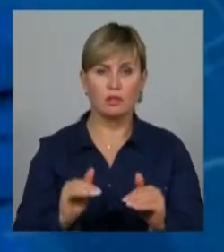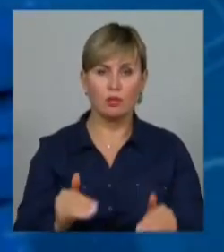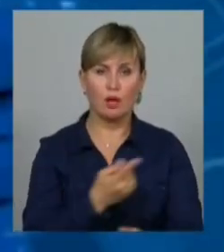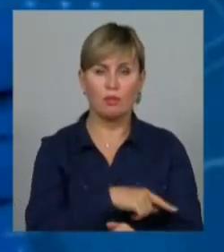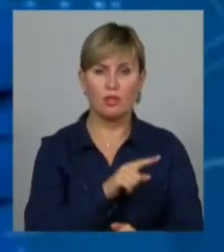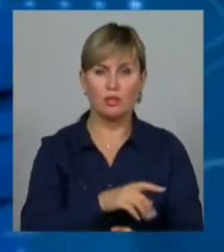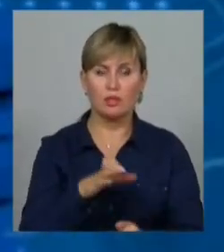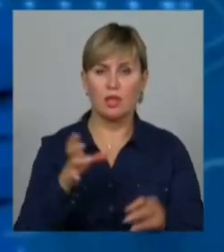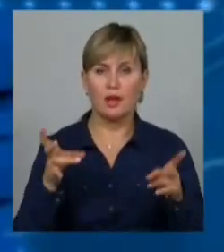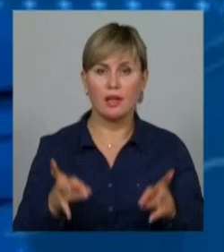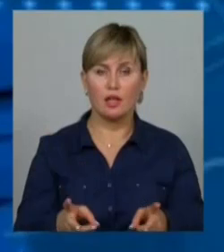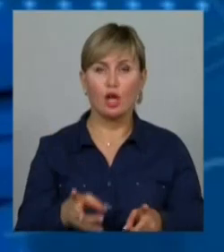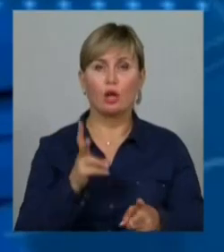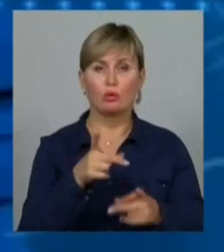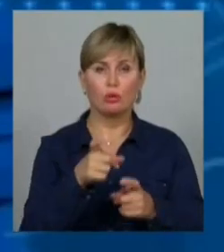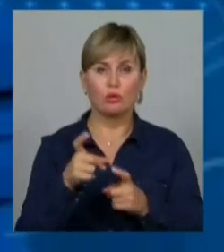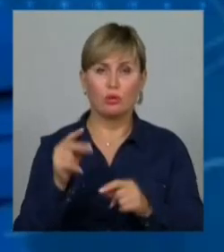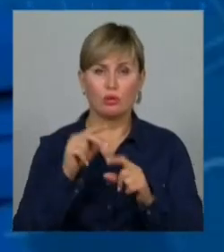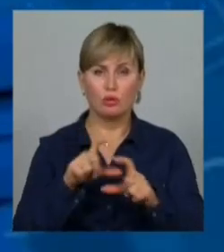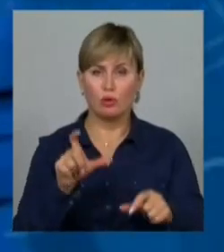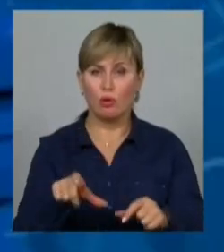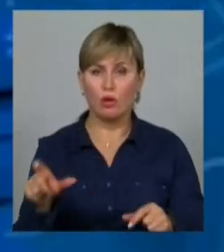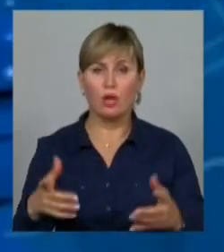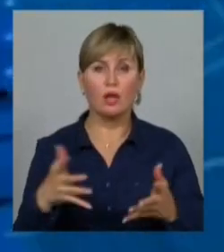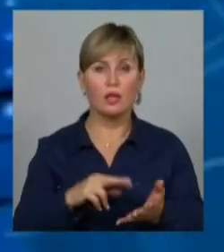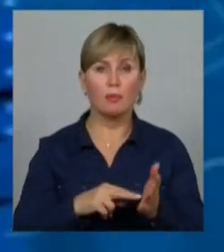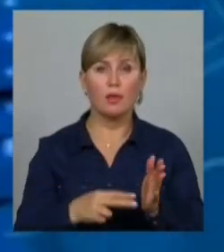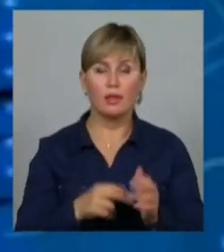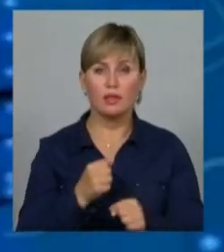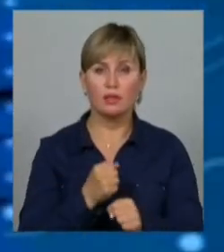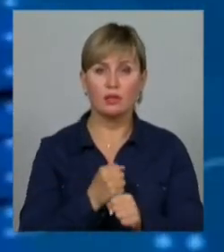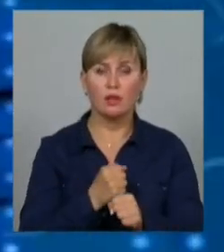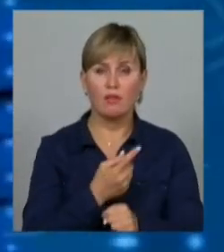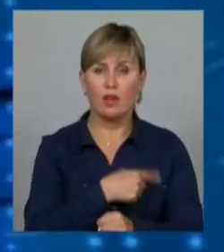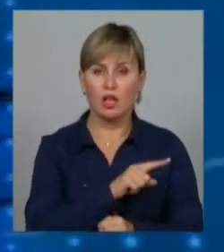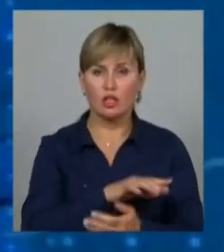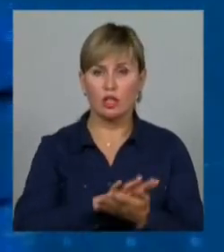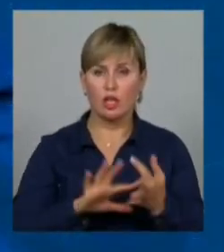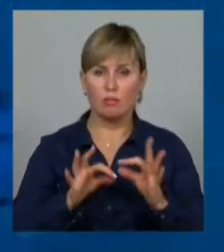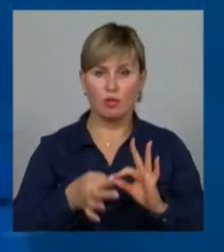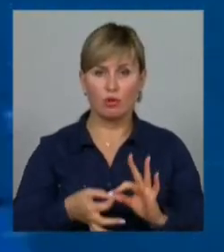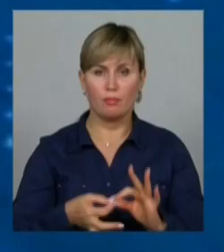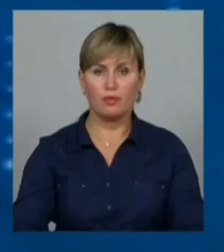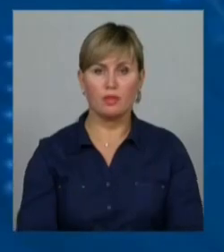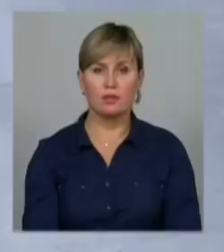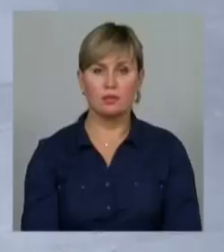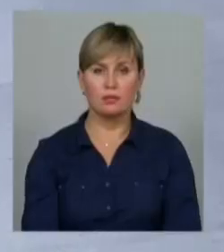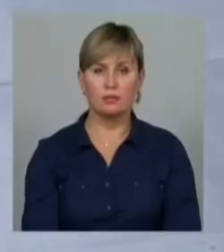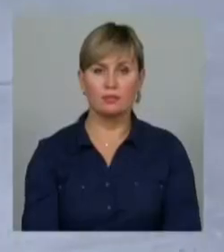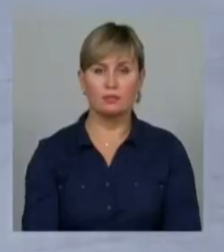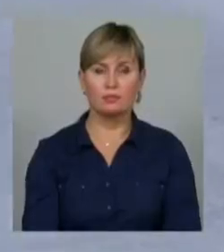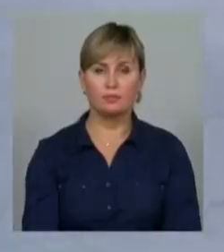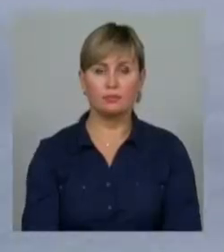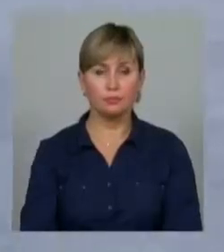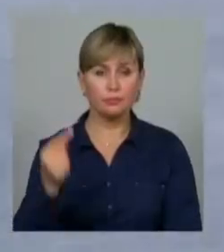огнестрельными ранениями. Кто стрелял в школьников и какие прогнозы делают врачи, расскажет Дана Килибаева. Слух